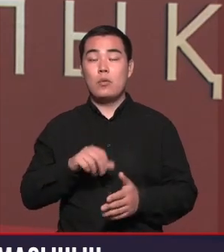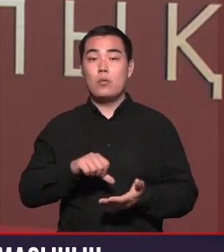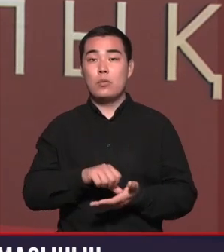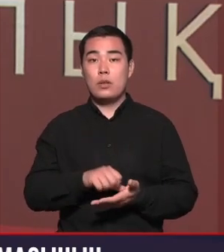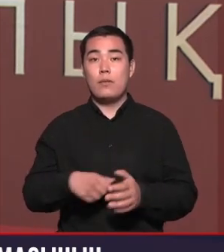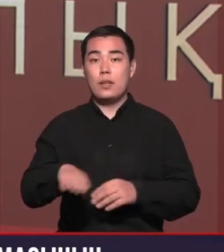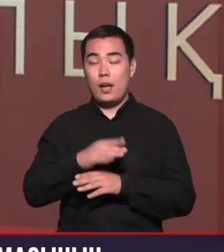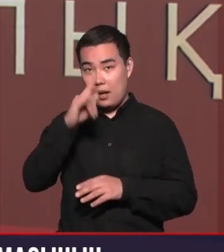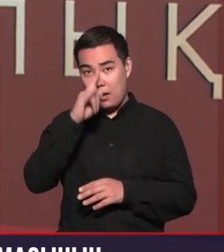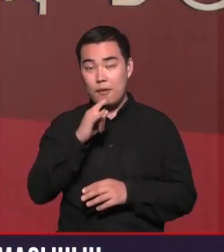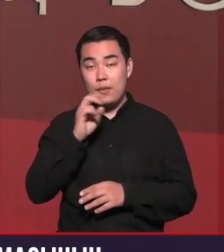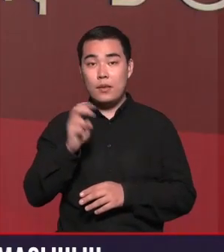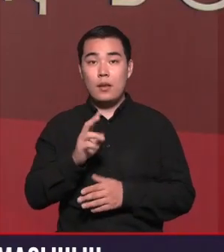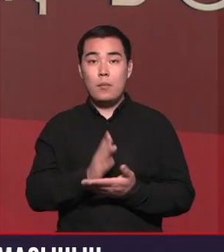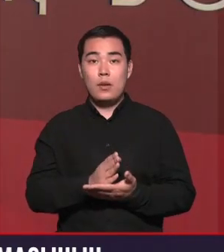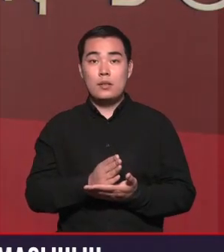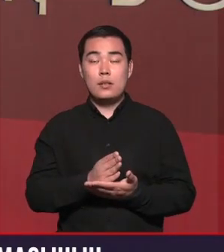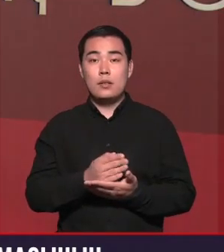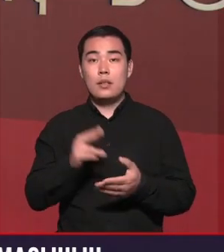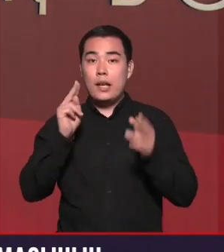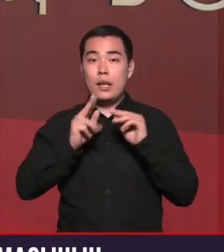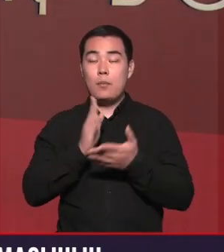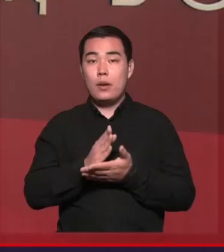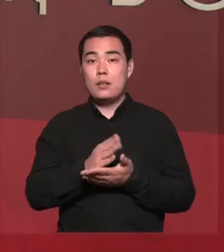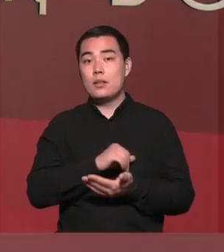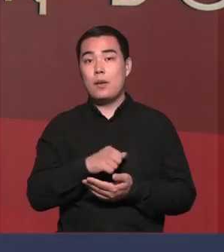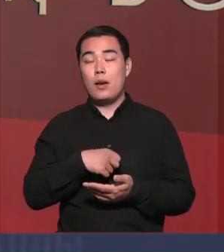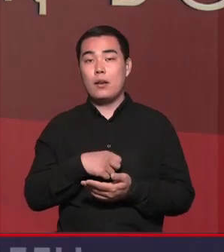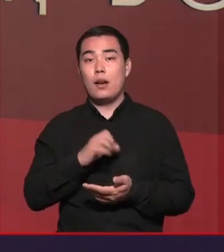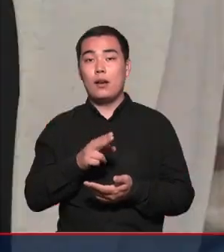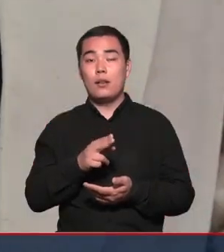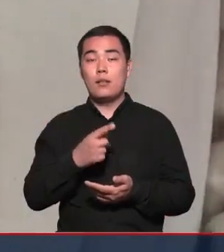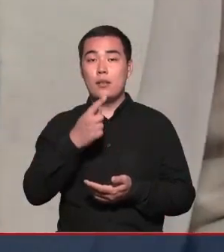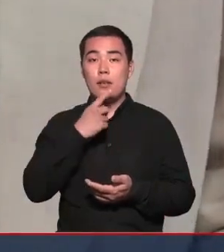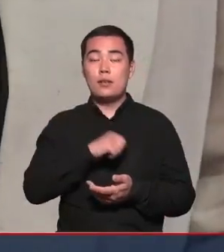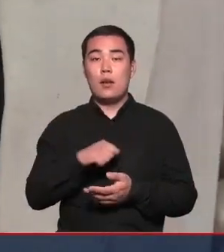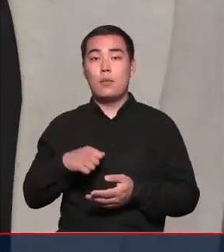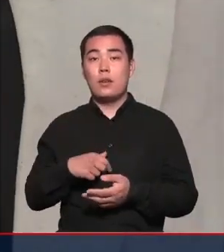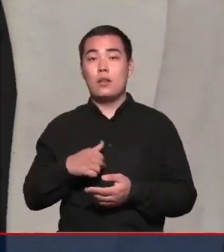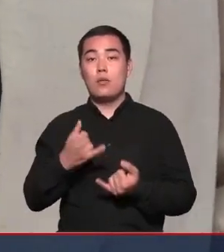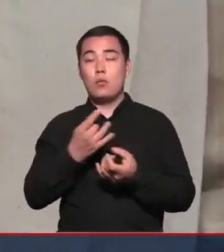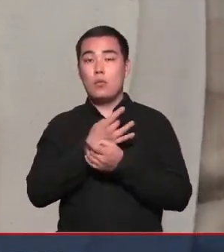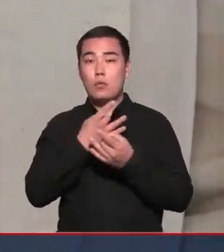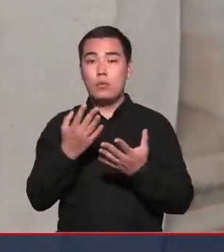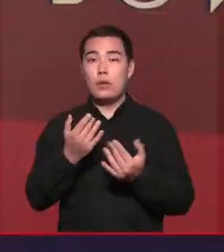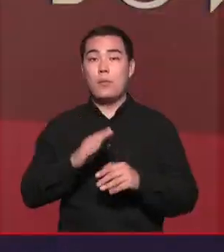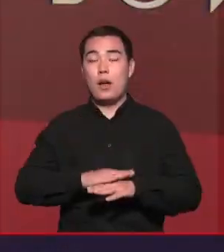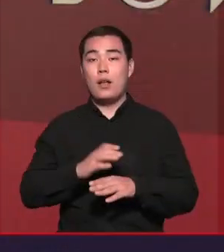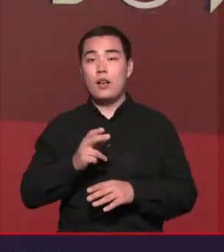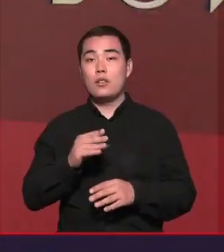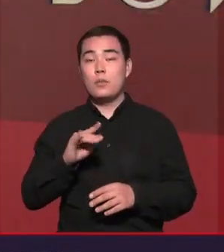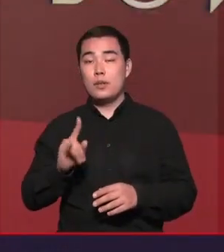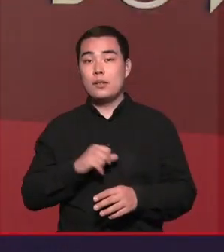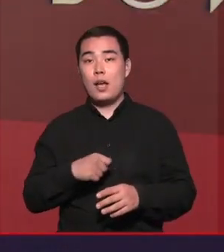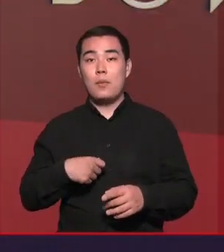көбі Қазақстанға келіп жатыр, тілді үйреніп жатыр, мәдениетке деген қызығушылықтар үлкен. Сондықтан да Жібек жолы